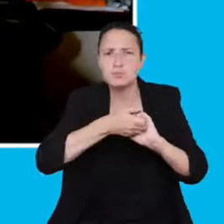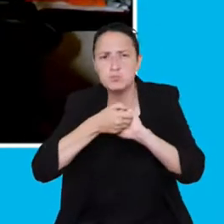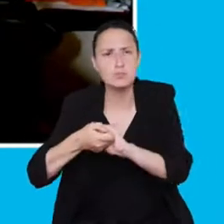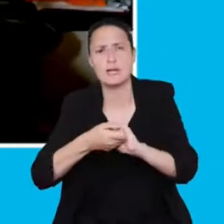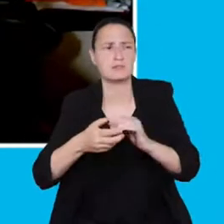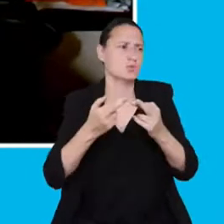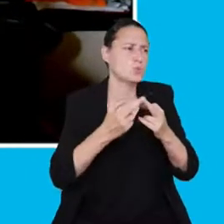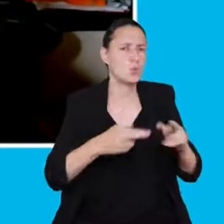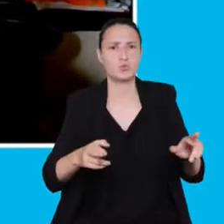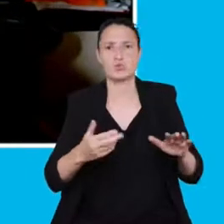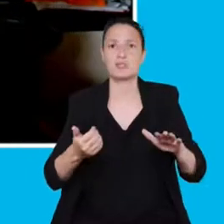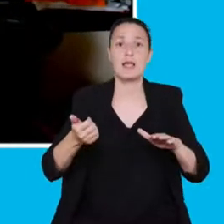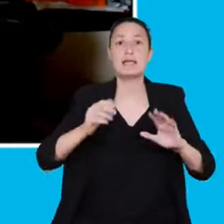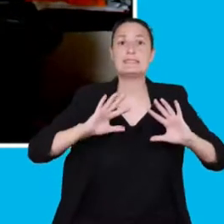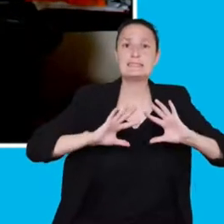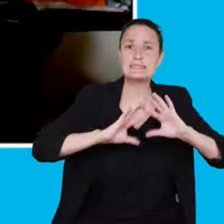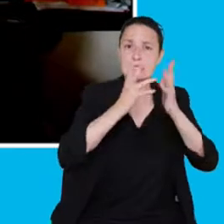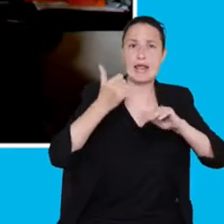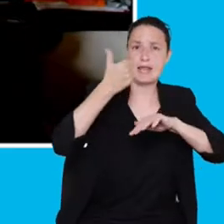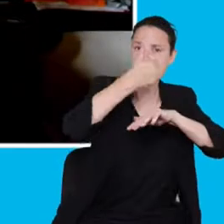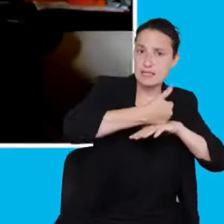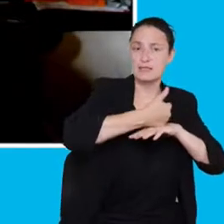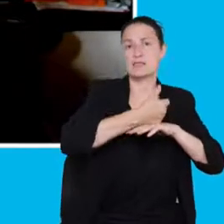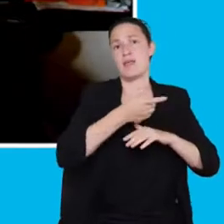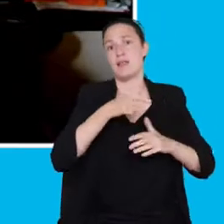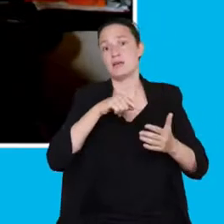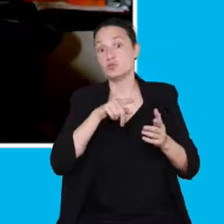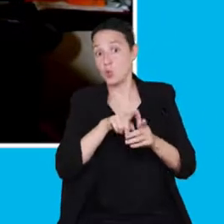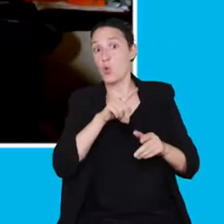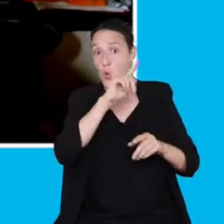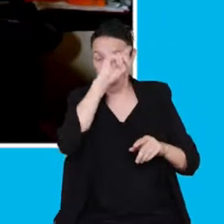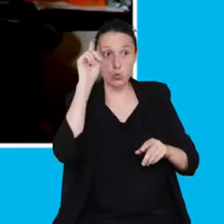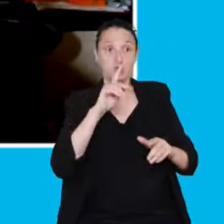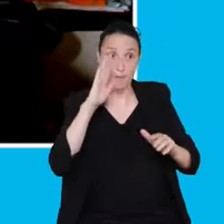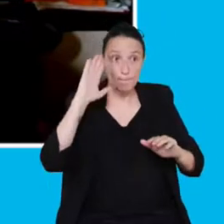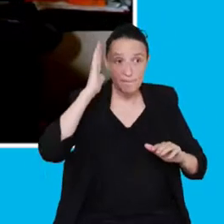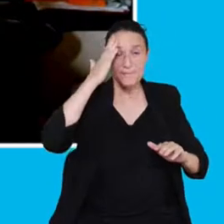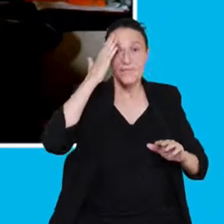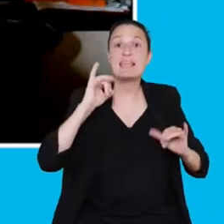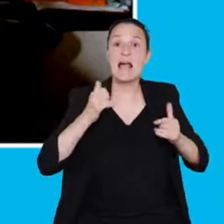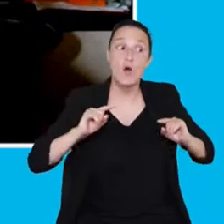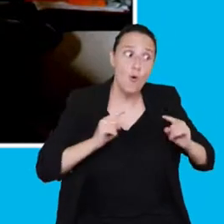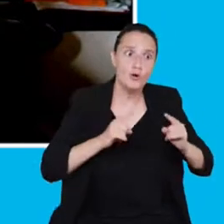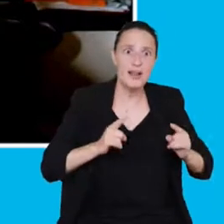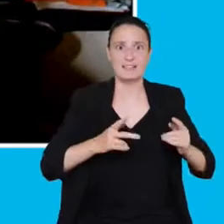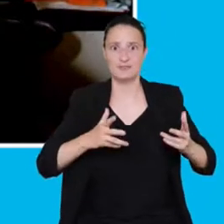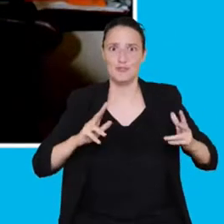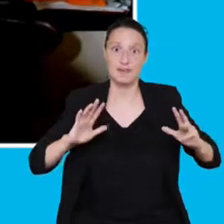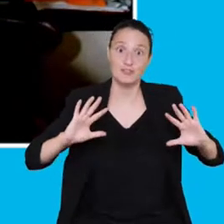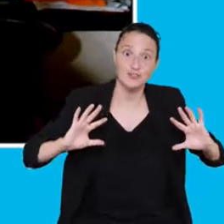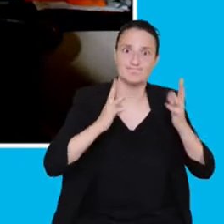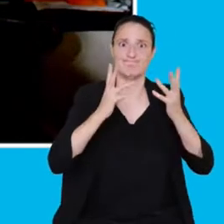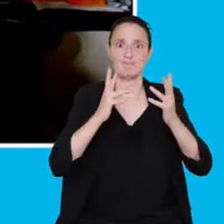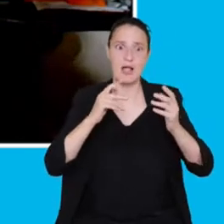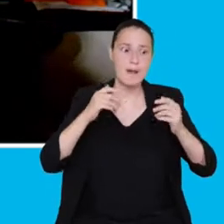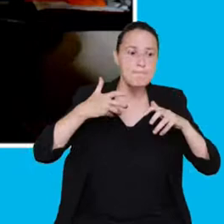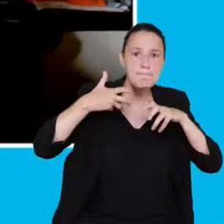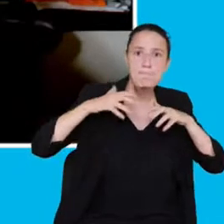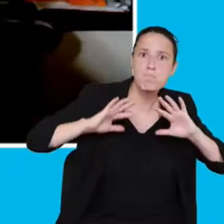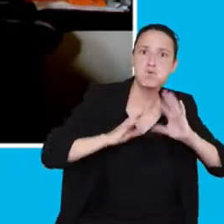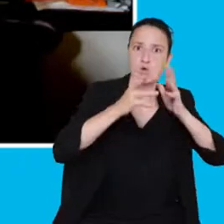rozmaitych, liderów strajków, ludzi, którzy umieją, że tak powiem, się poruszać w organizowaniu akcji społecznych, protestu